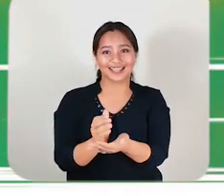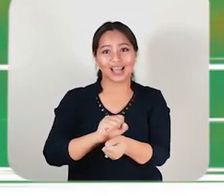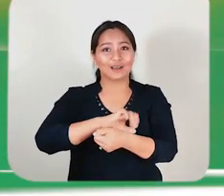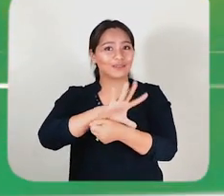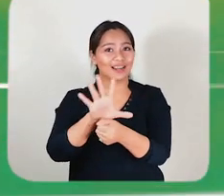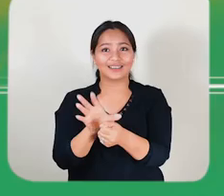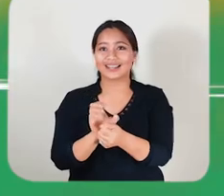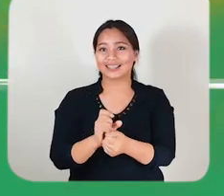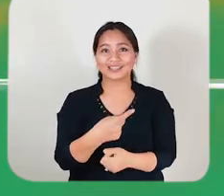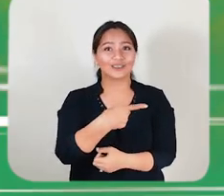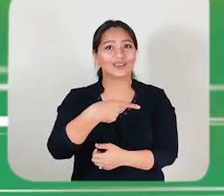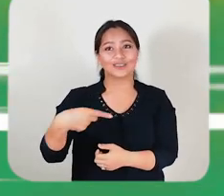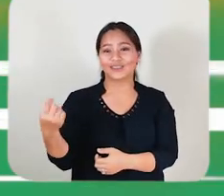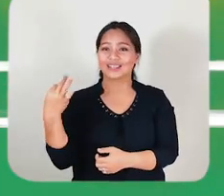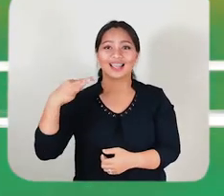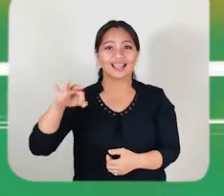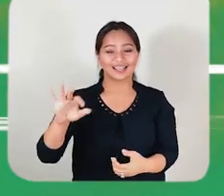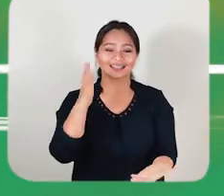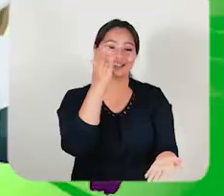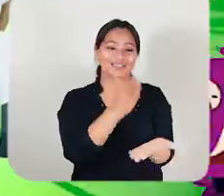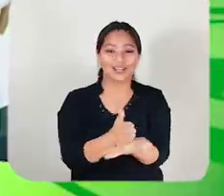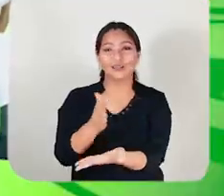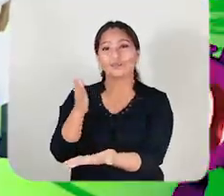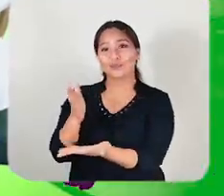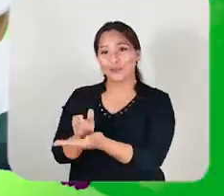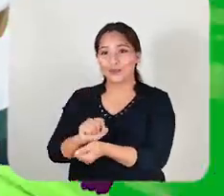ยุดเสื้อไวรัสโคโรนา